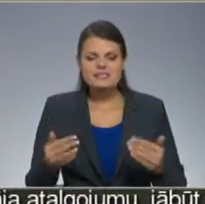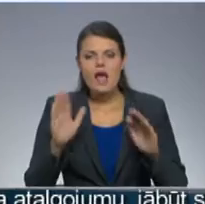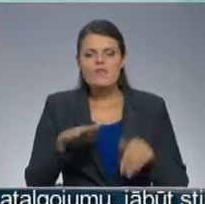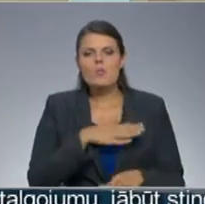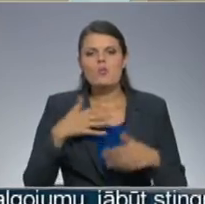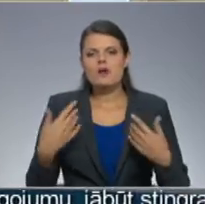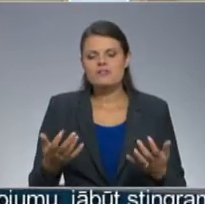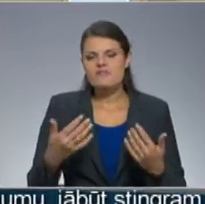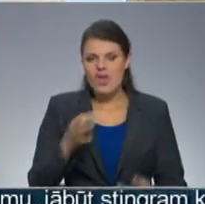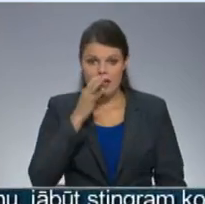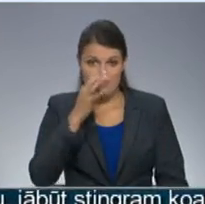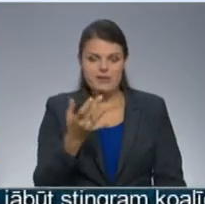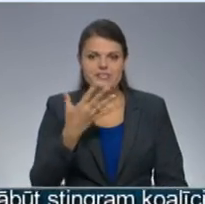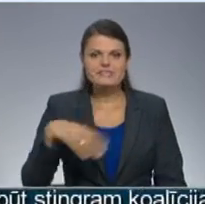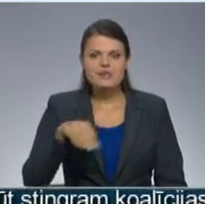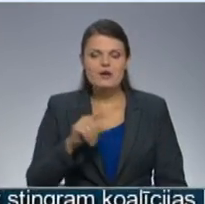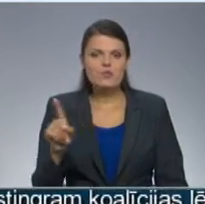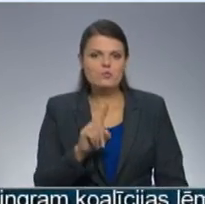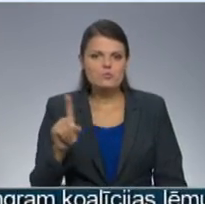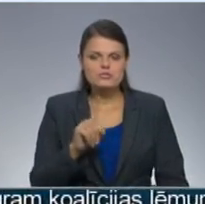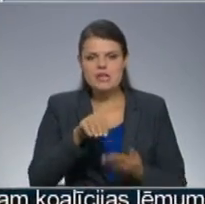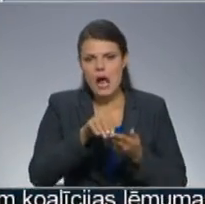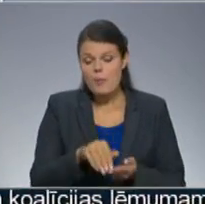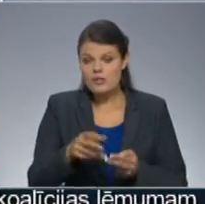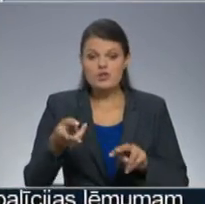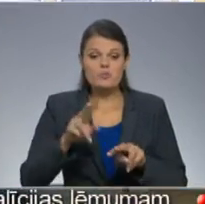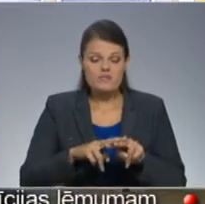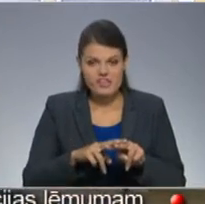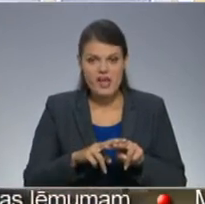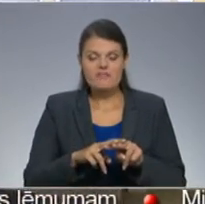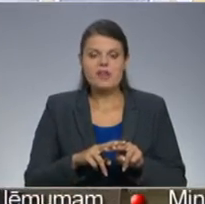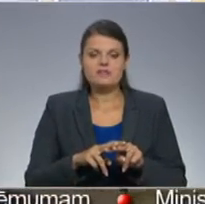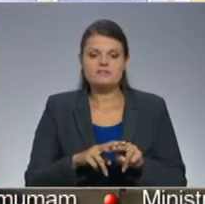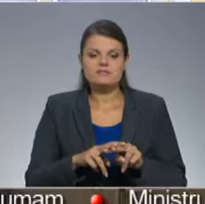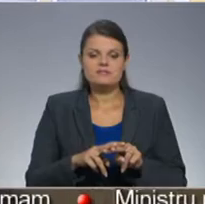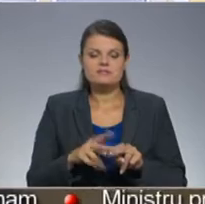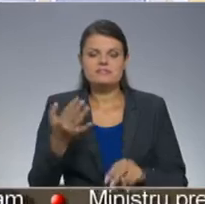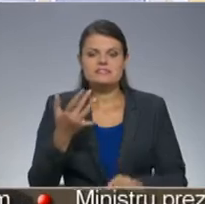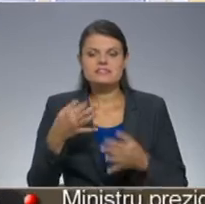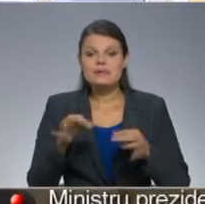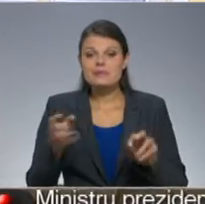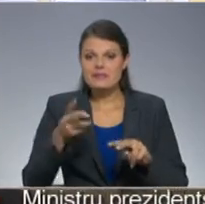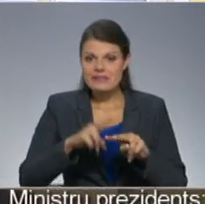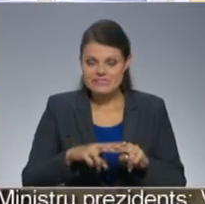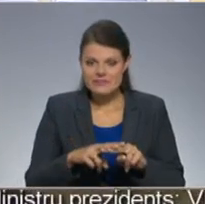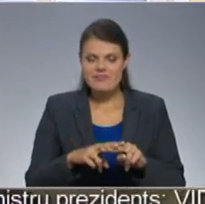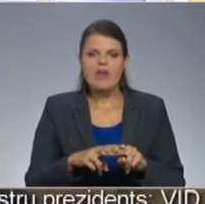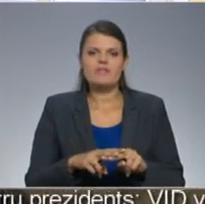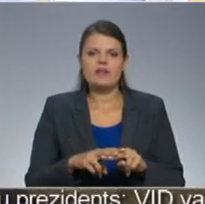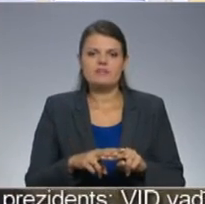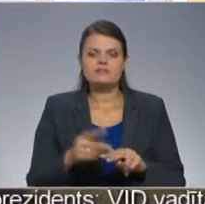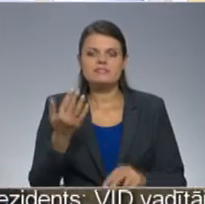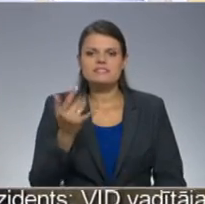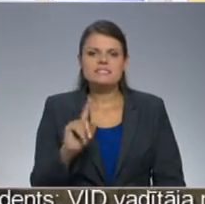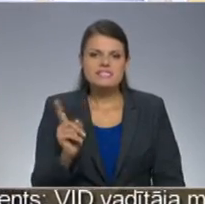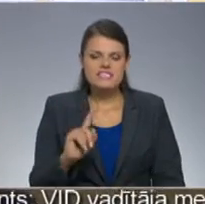viegli pateikt, cik mums ir apbedījuma vietas, cik brīvas vietas,